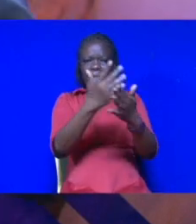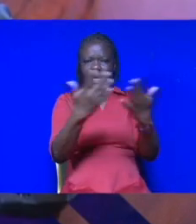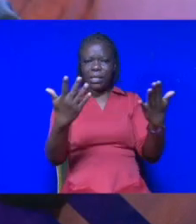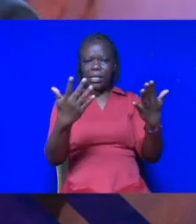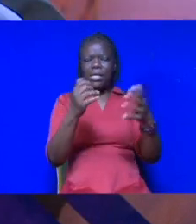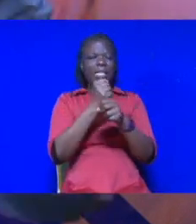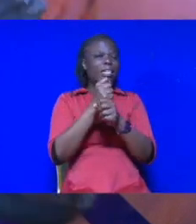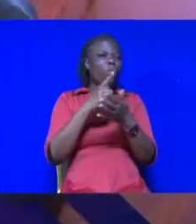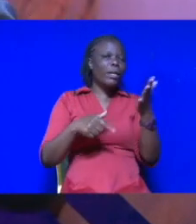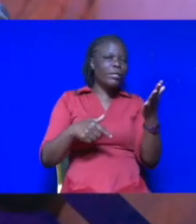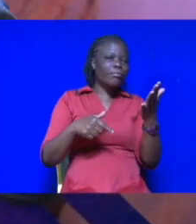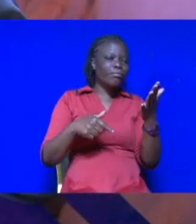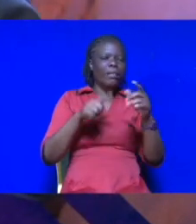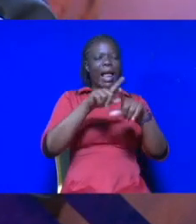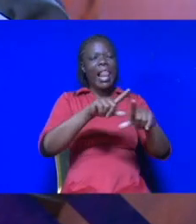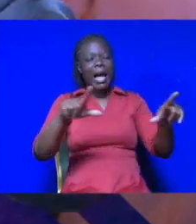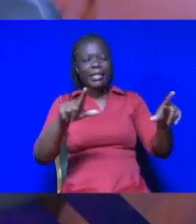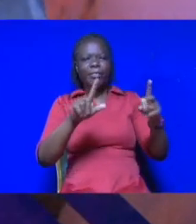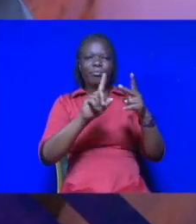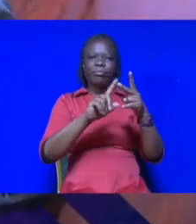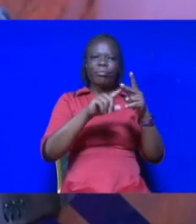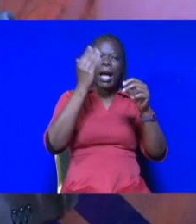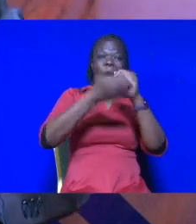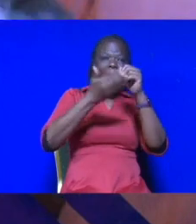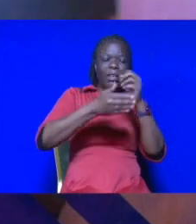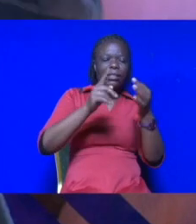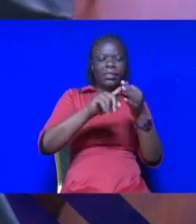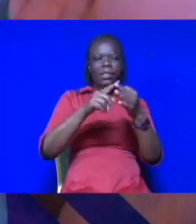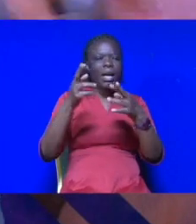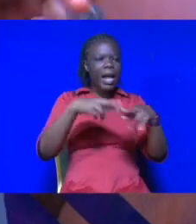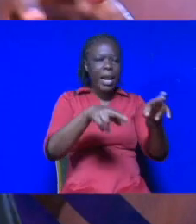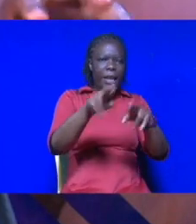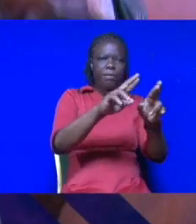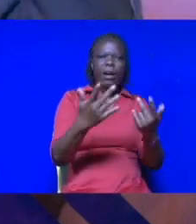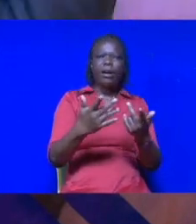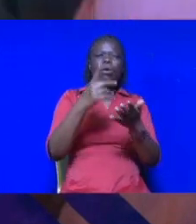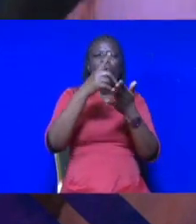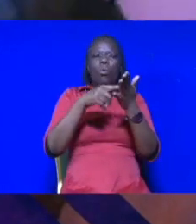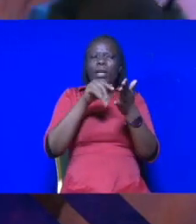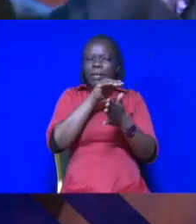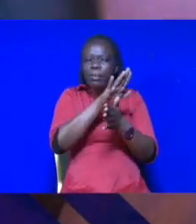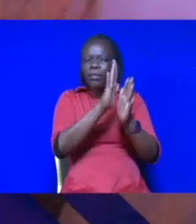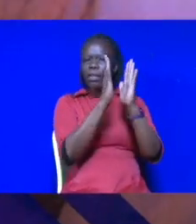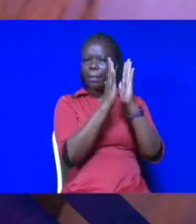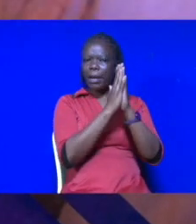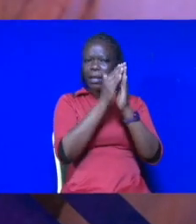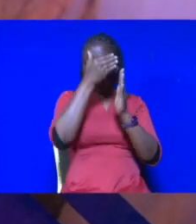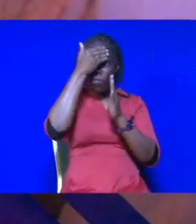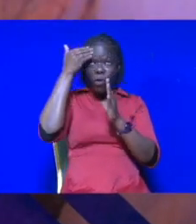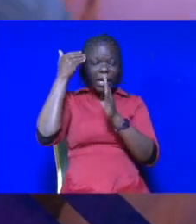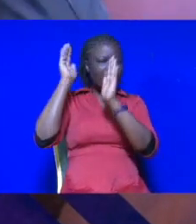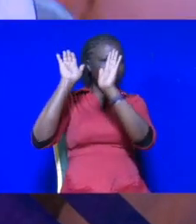ardhi, mazao, mito, kule ndiko wanaomba. Wamemsahau Mungu wa mbinguni,